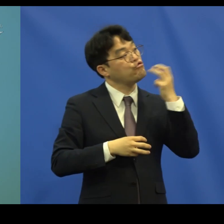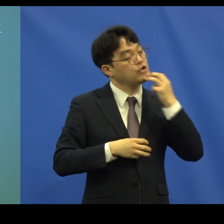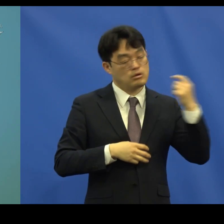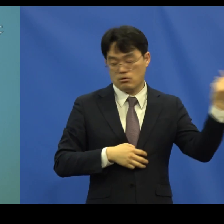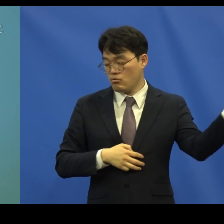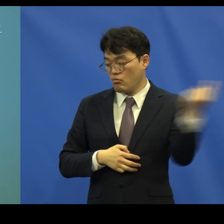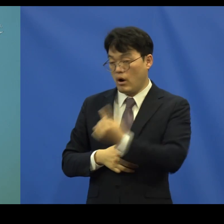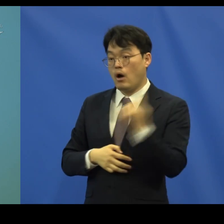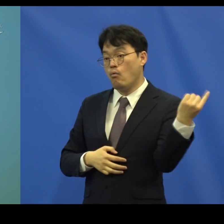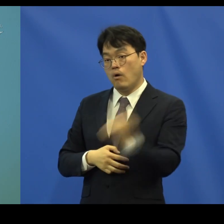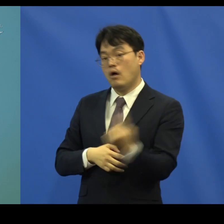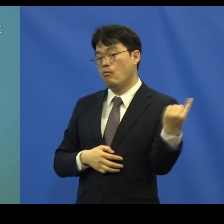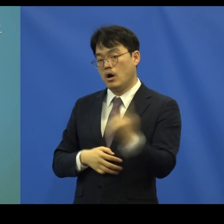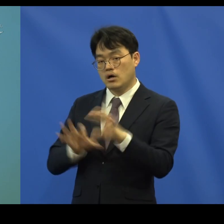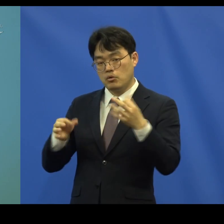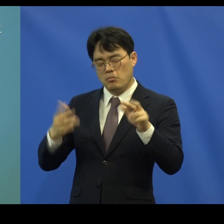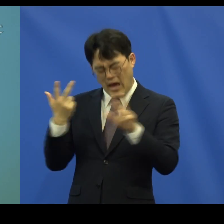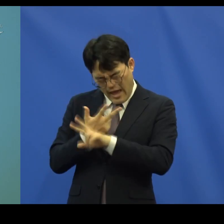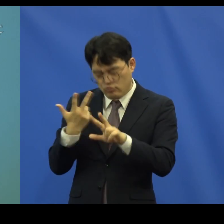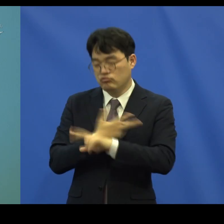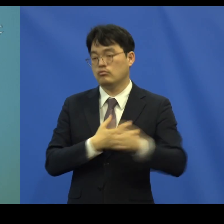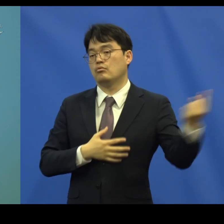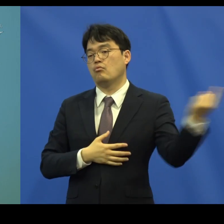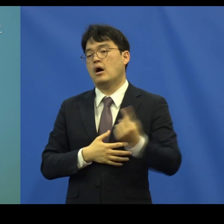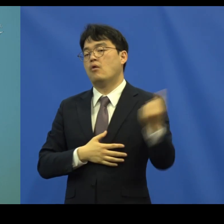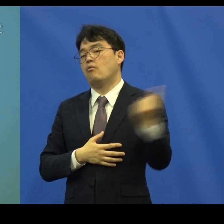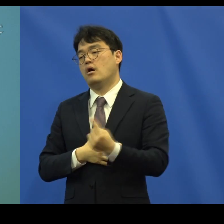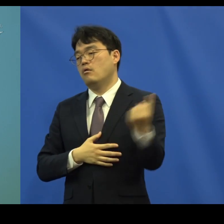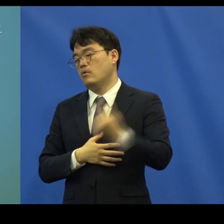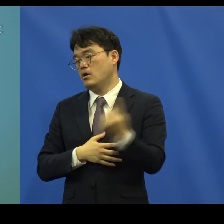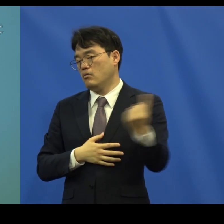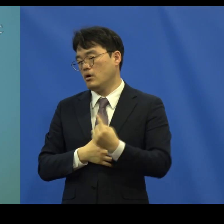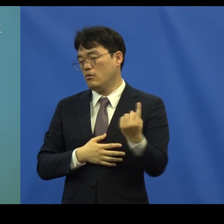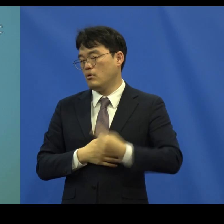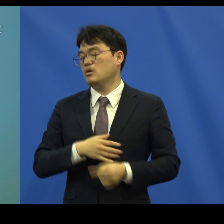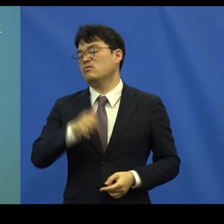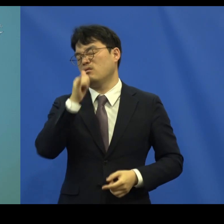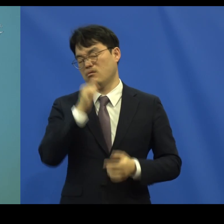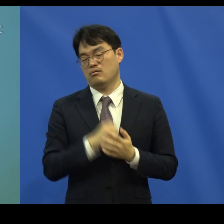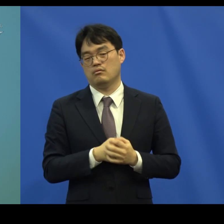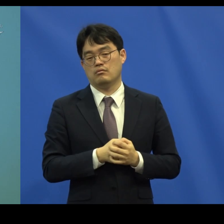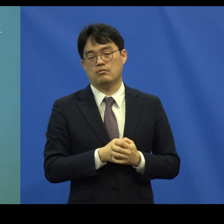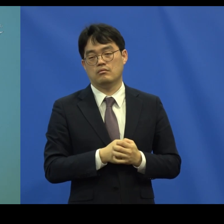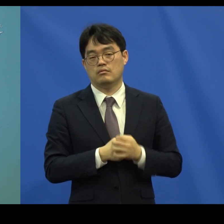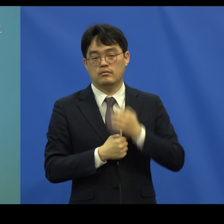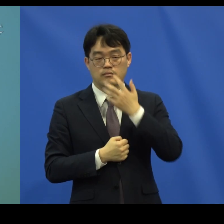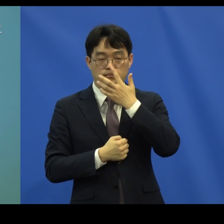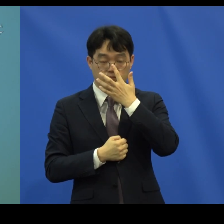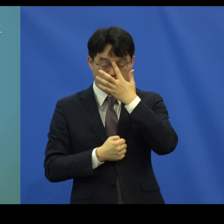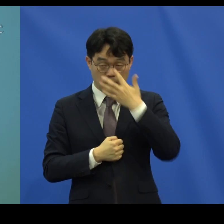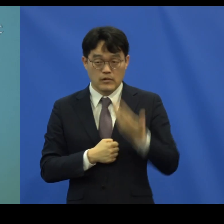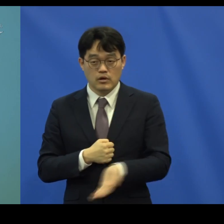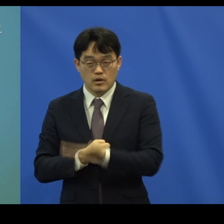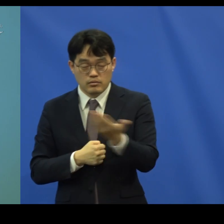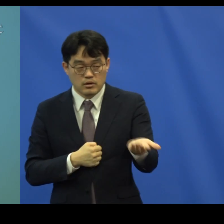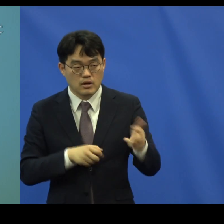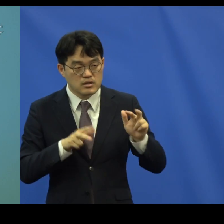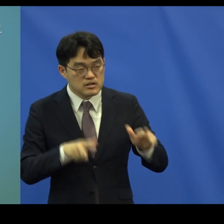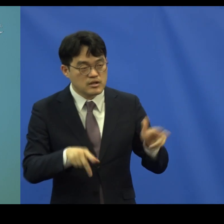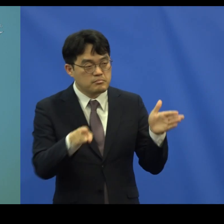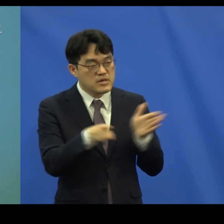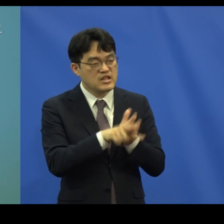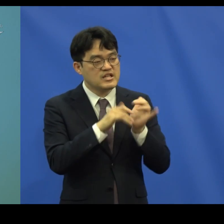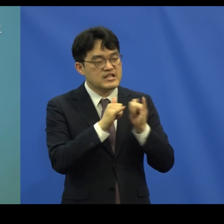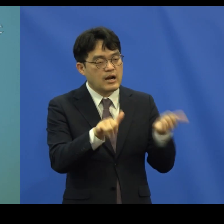여러분, 오늘날 교회에 대해서 비관론에 빠져 있을 필요, 통계를 보면 분명히 위기입니다, 지금. 그리고 최근에